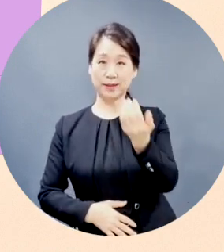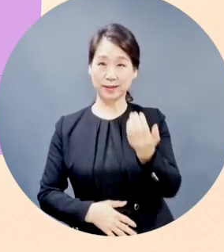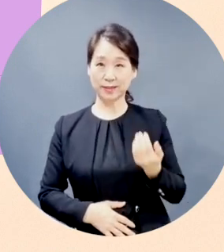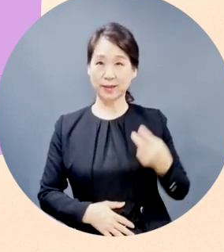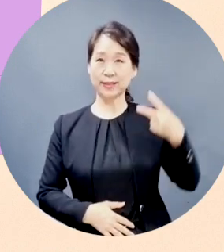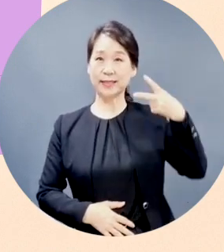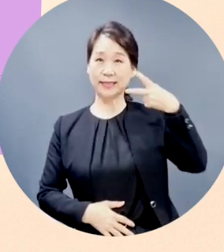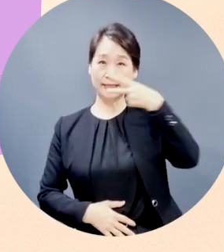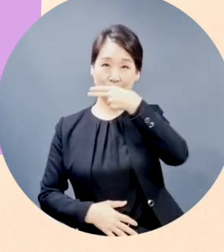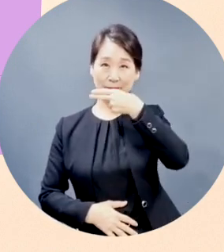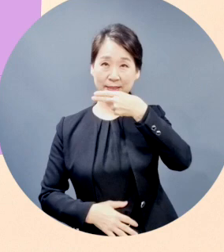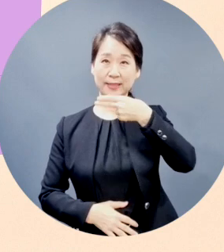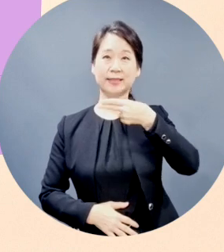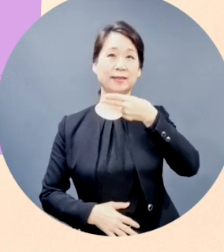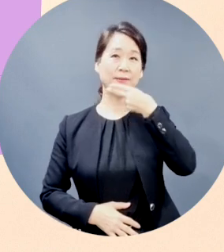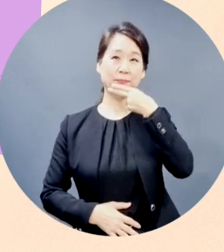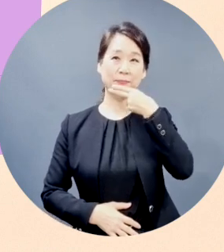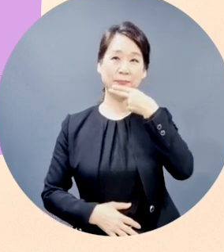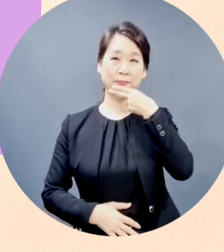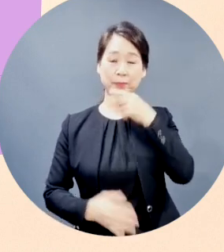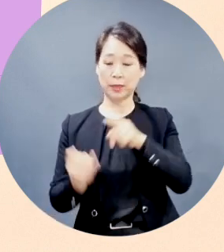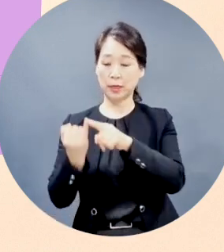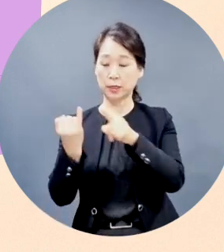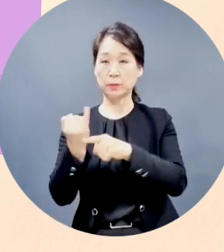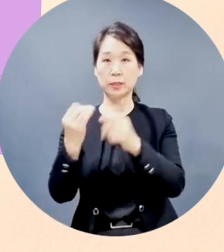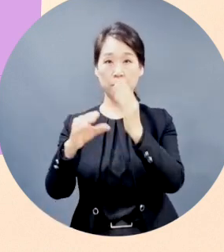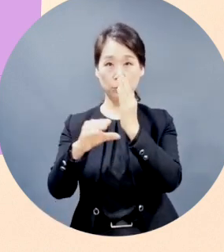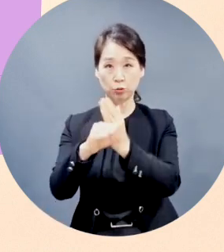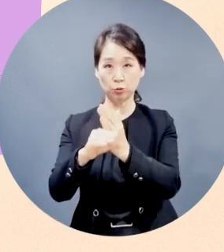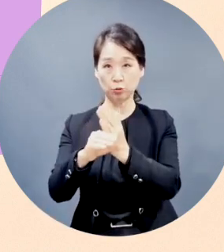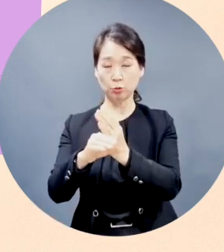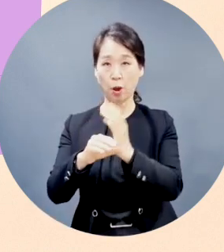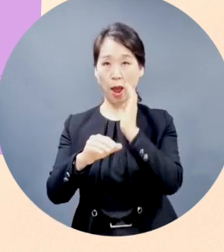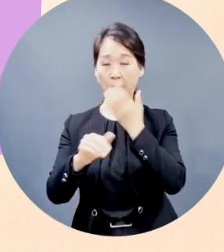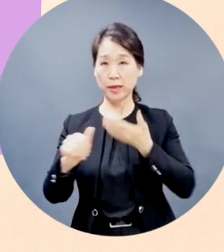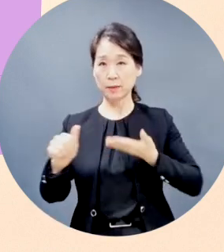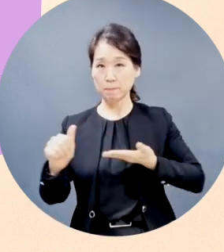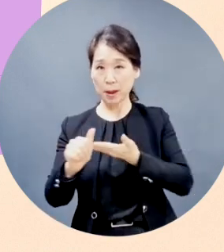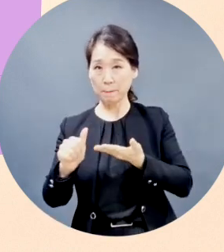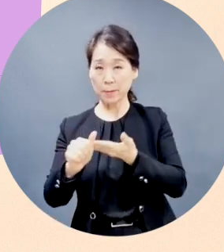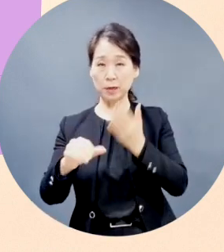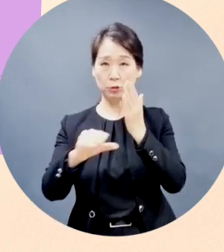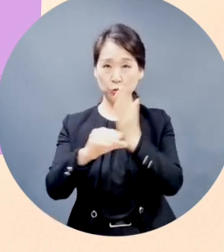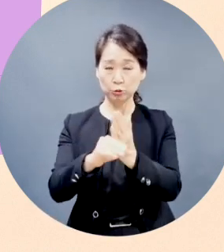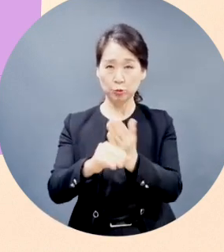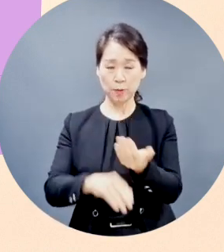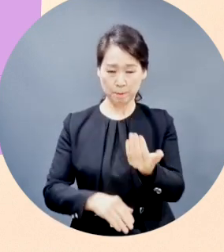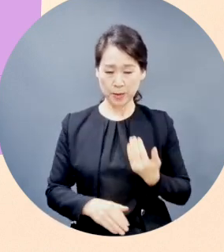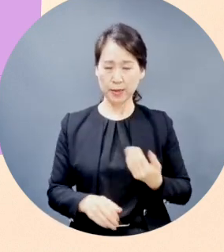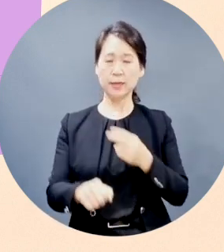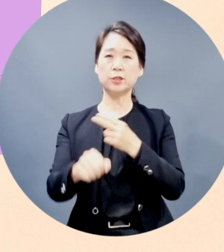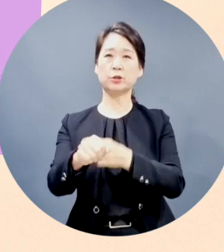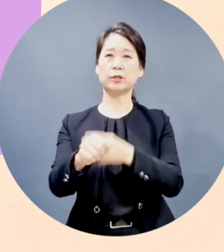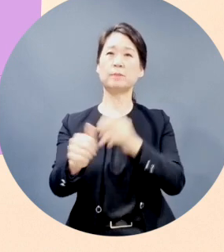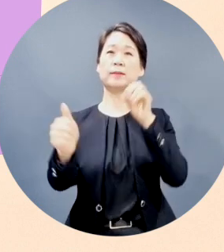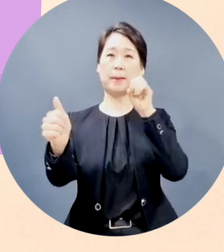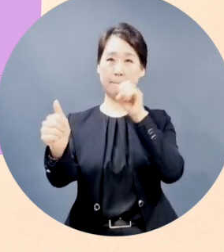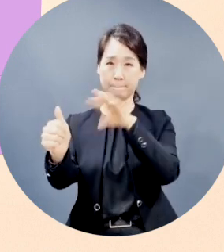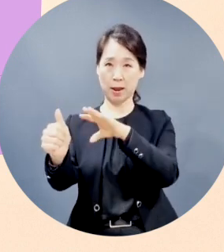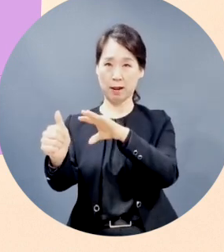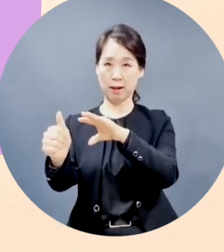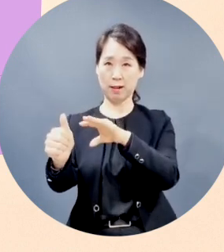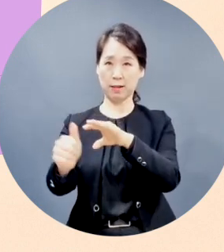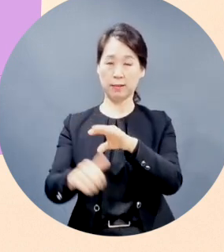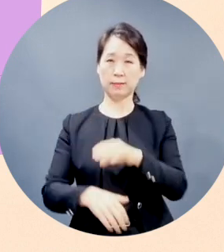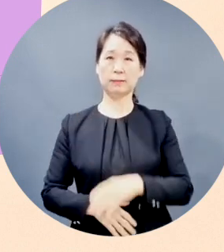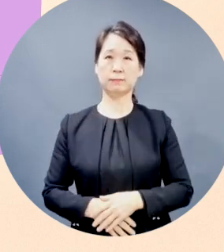있고 검사를 위해 금식할 필요는 없습니다. 임신 중이거나 수유를 하고 있다면 반드시 사전에